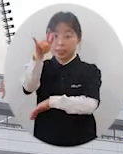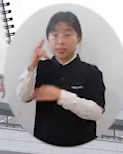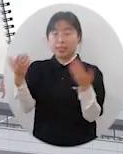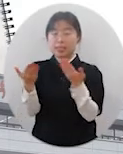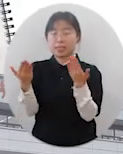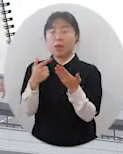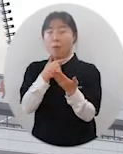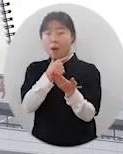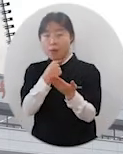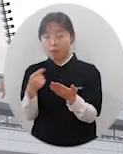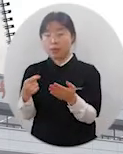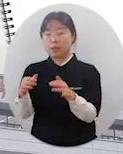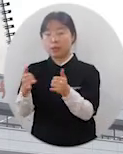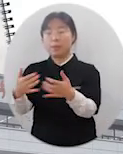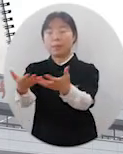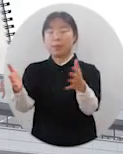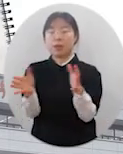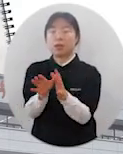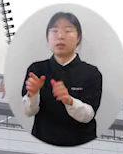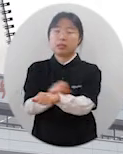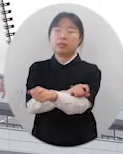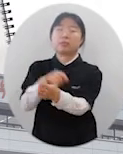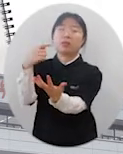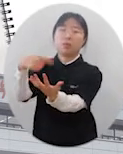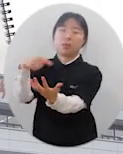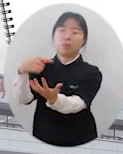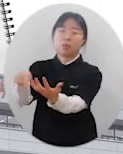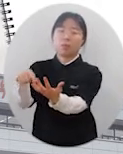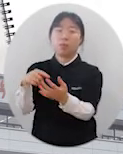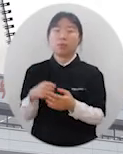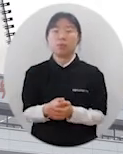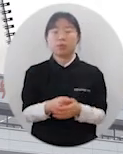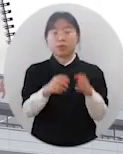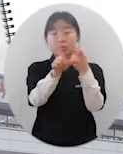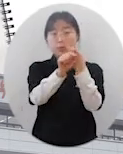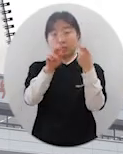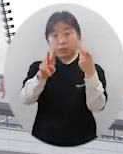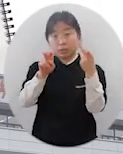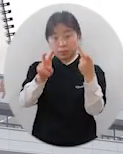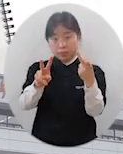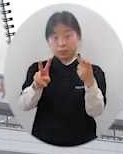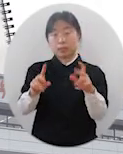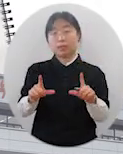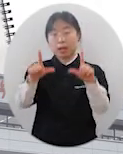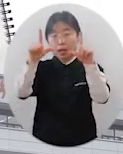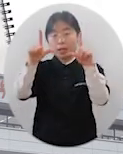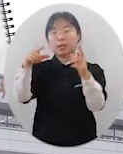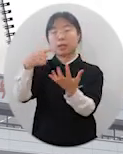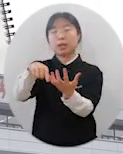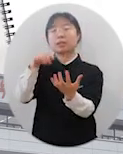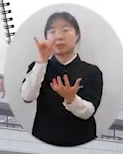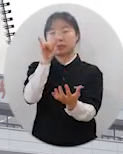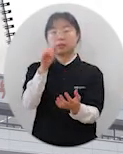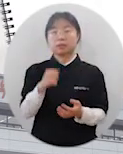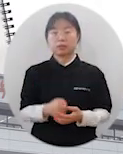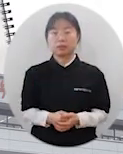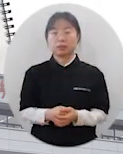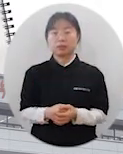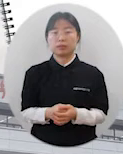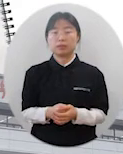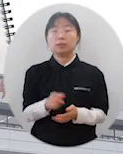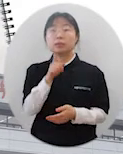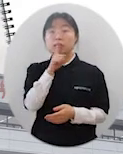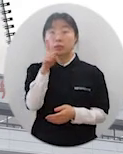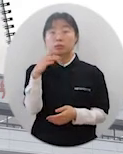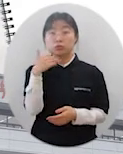시험에 합격하는 비결과 승무원에 대하여 바로 알기 등을 주제로 12월 22일에 진행될 예정입니다.